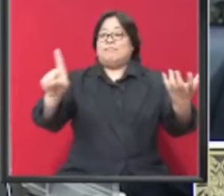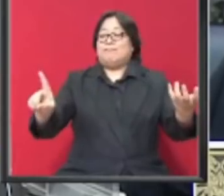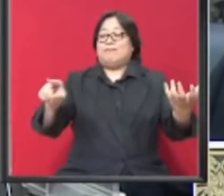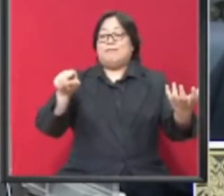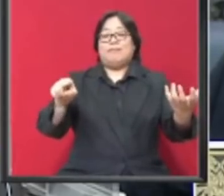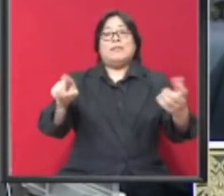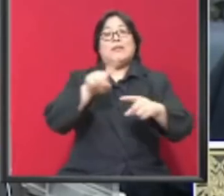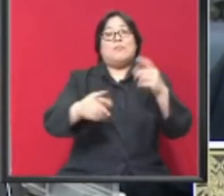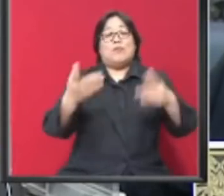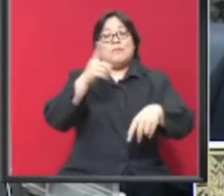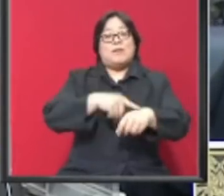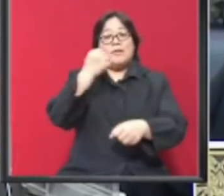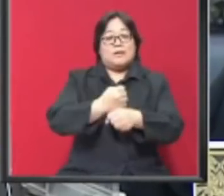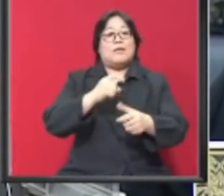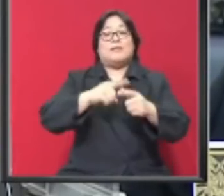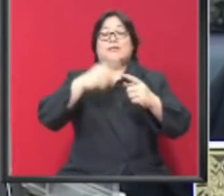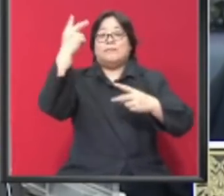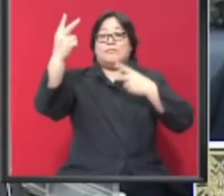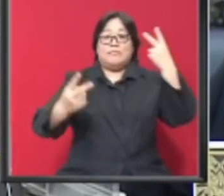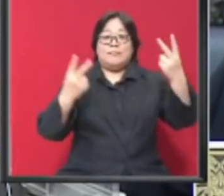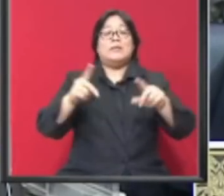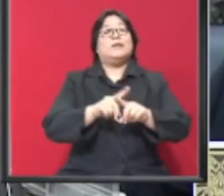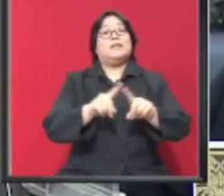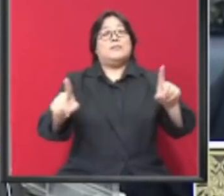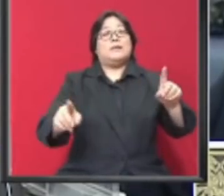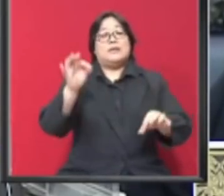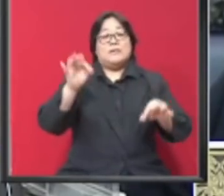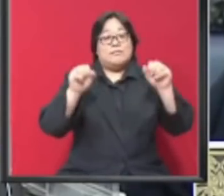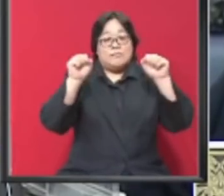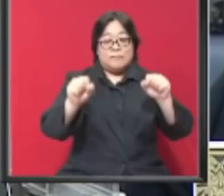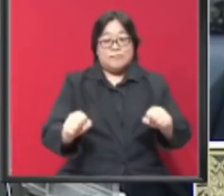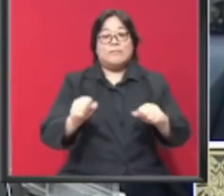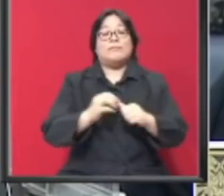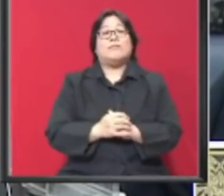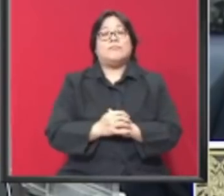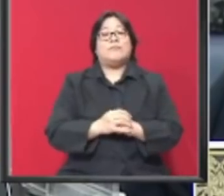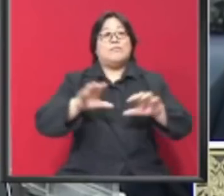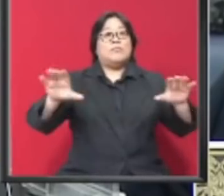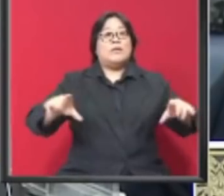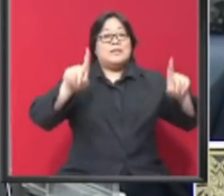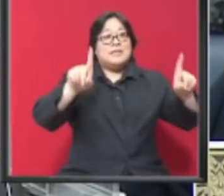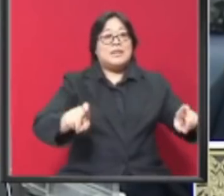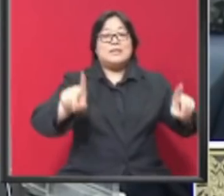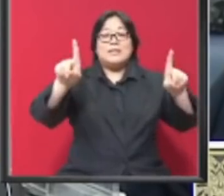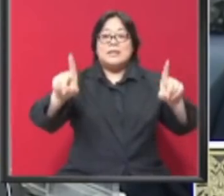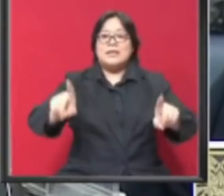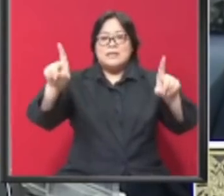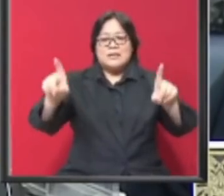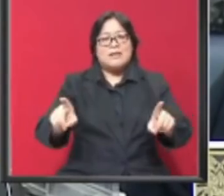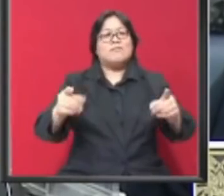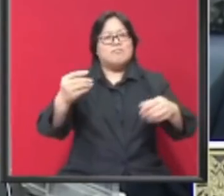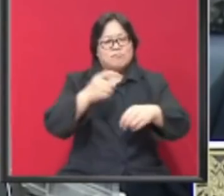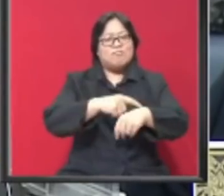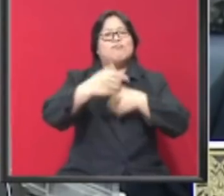semasa bekerja ataupun melancong tetapi jika dapat diadakan tes lebih kram